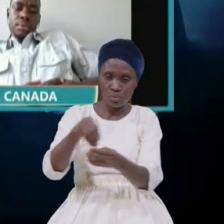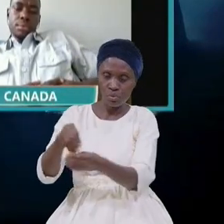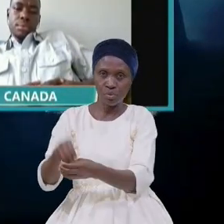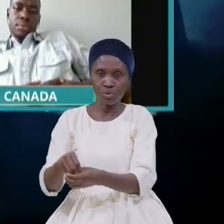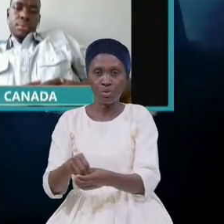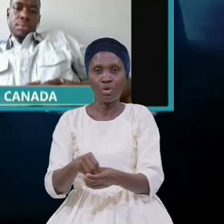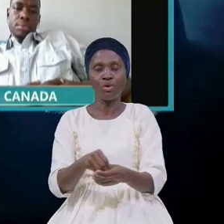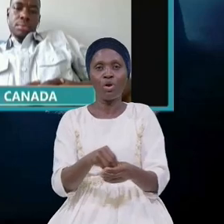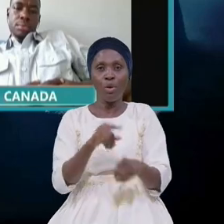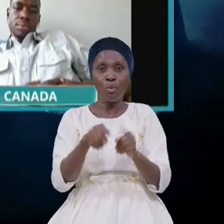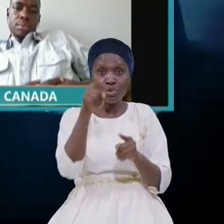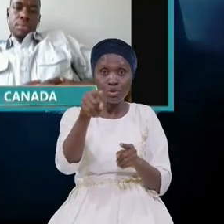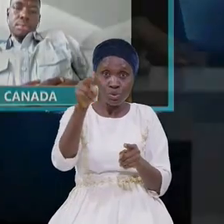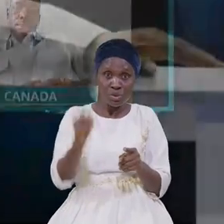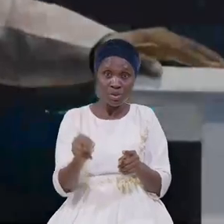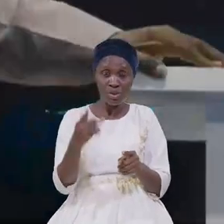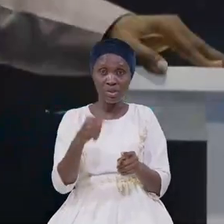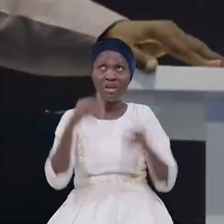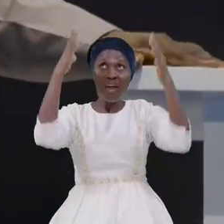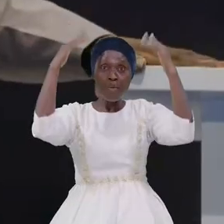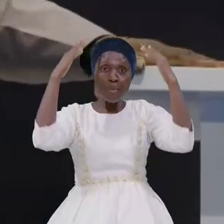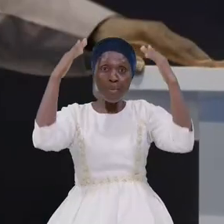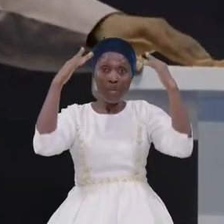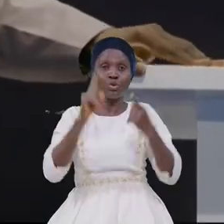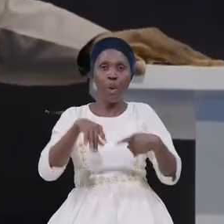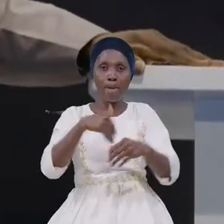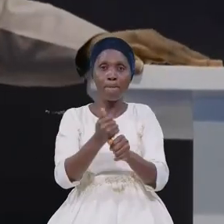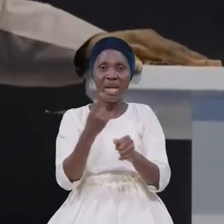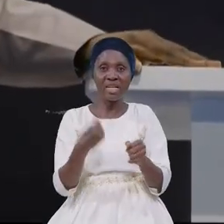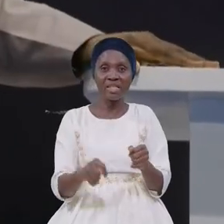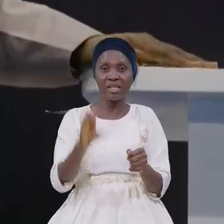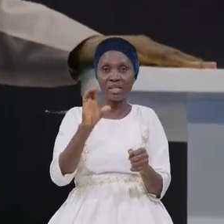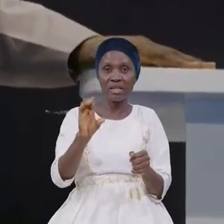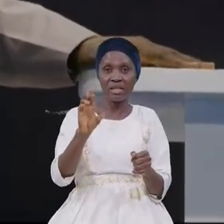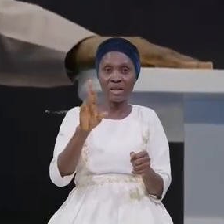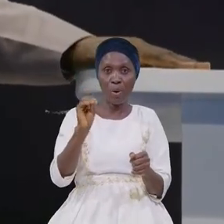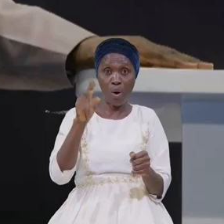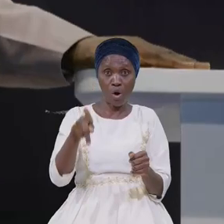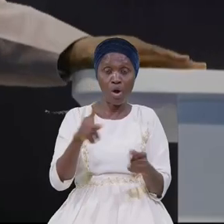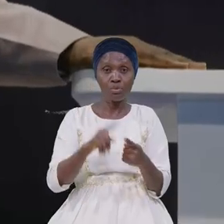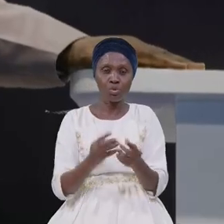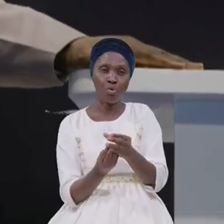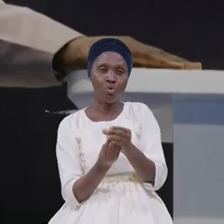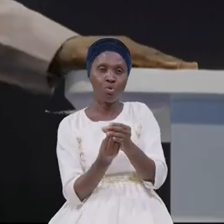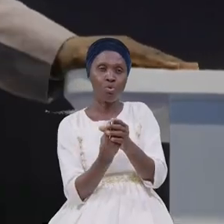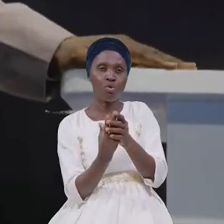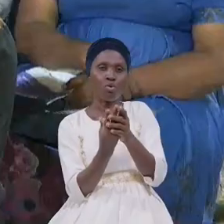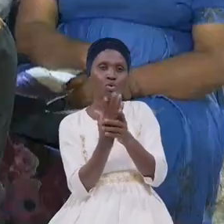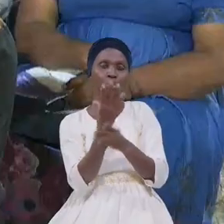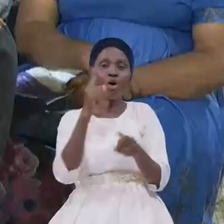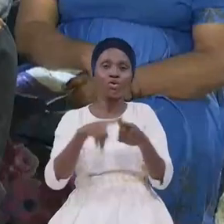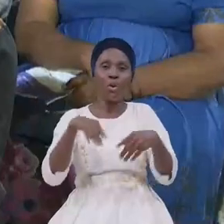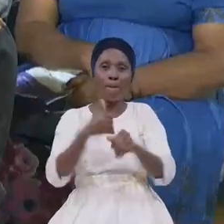tu sèmes, mais il te faut la pluie pour faire germer tes graines, tes